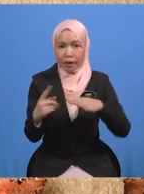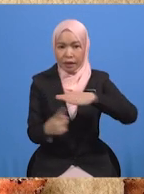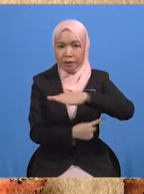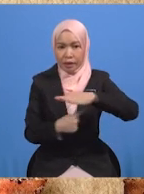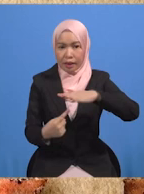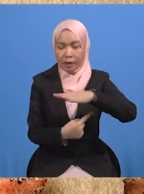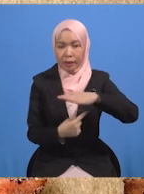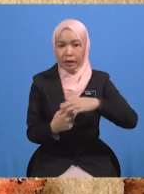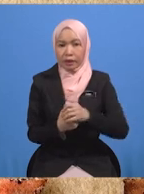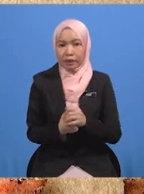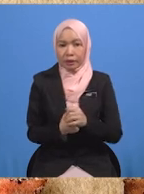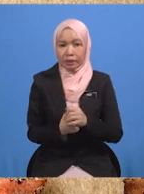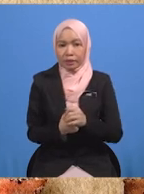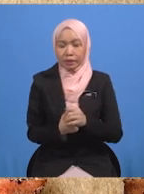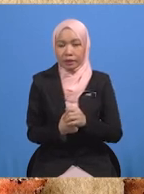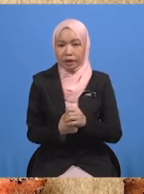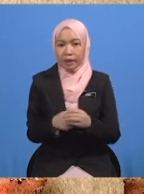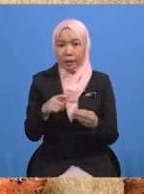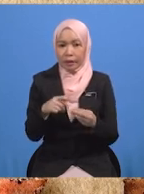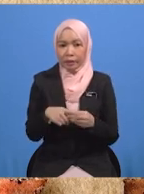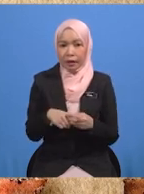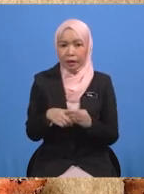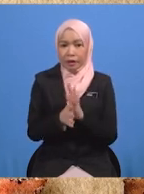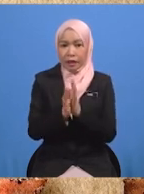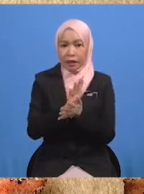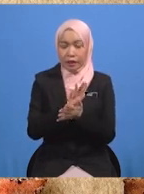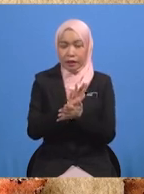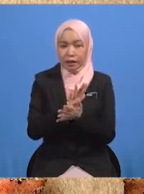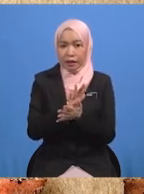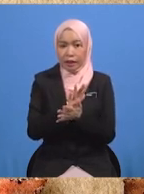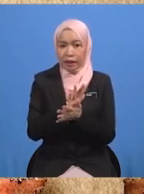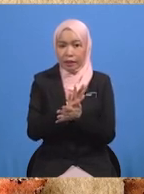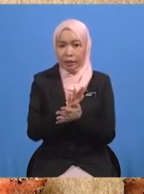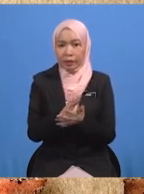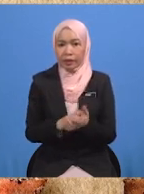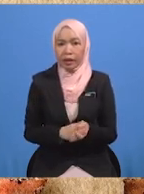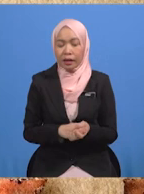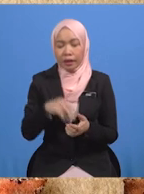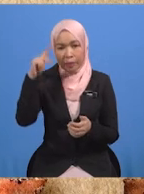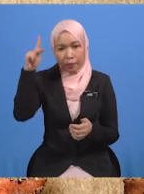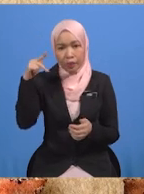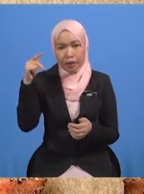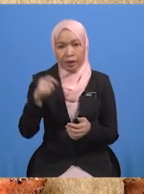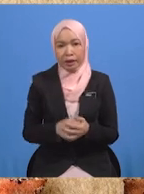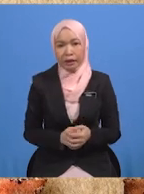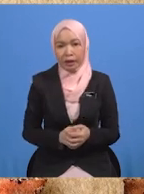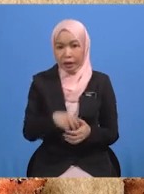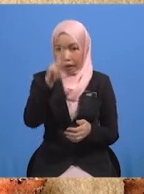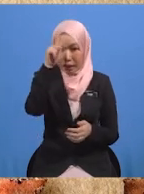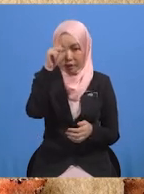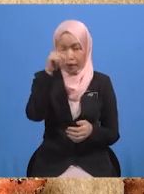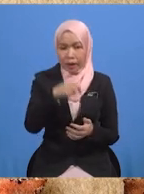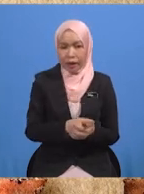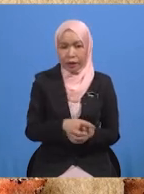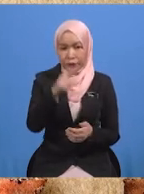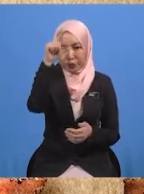Uthmaniyah. Apabila berlakunya konflik dalaman seperti pergolakan politik, pemimpin Kerajaan Turki